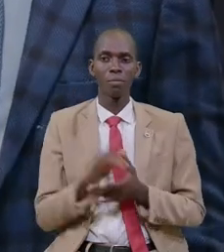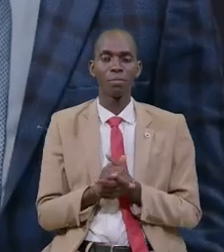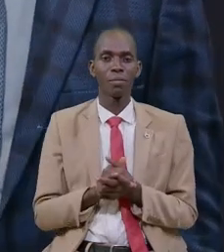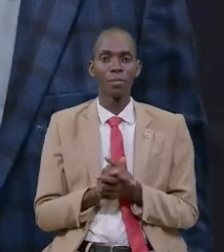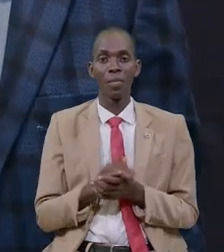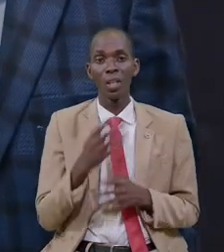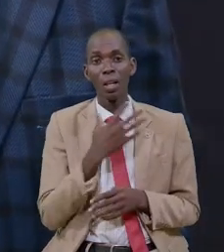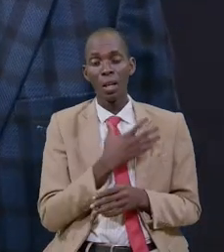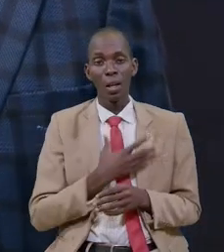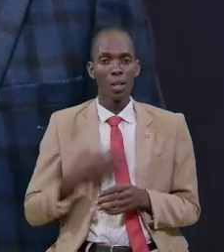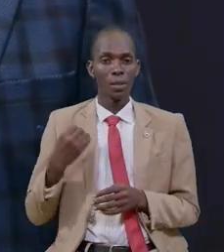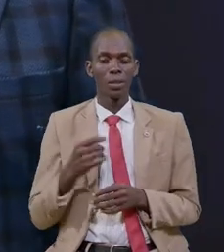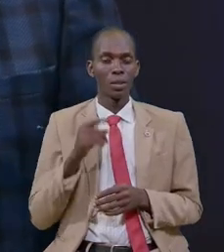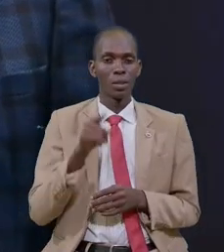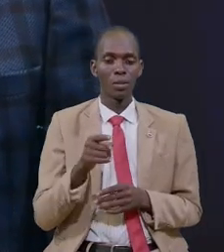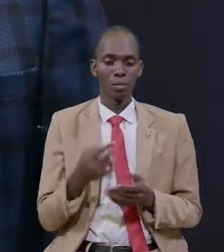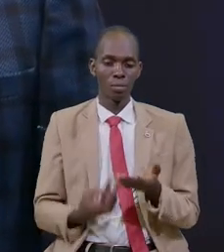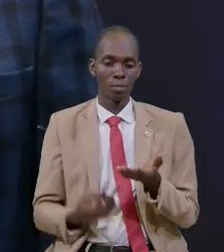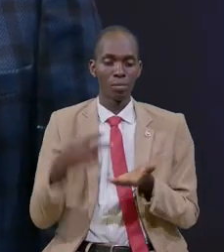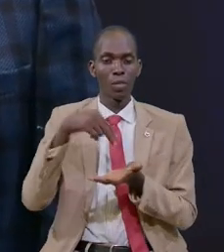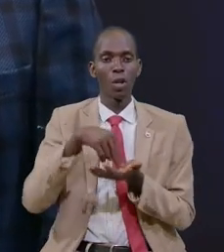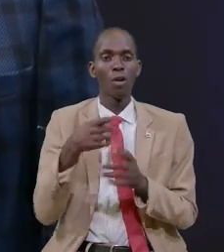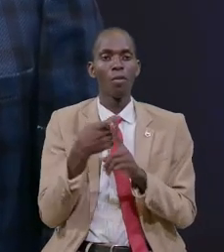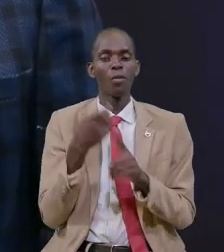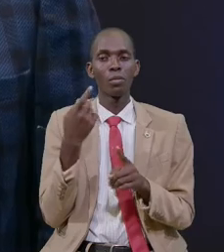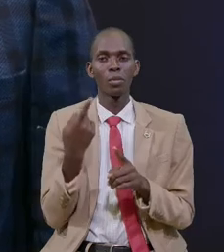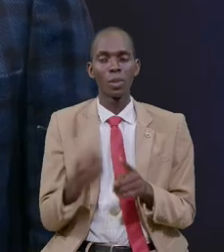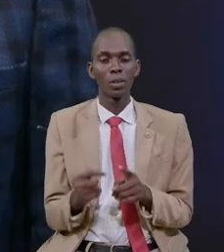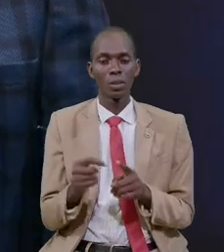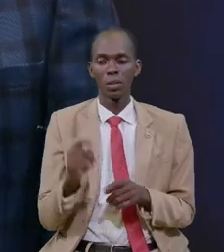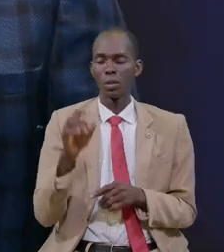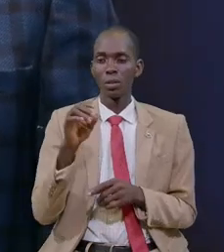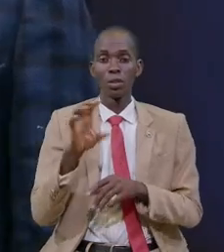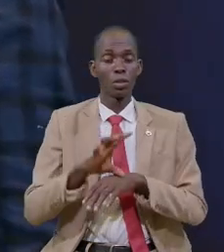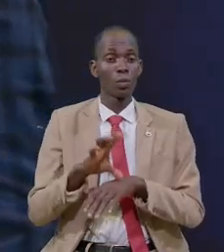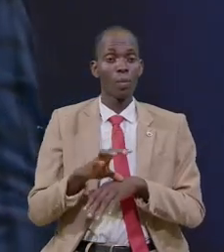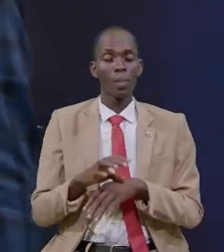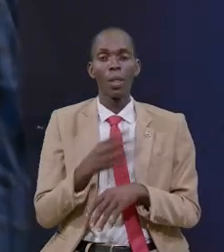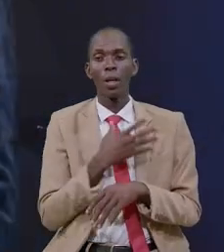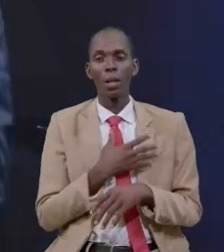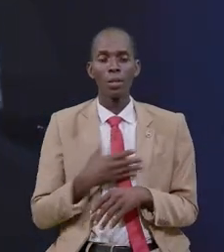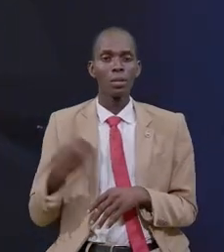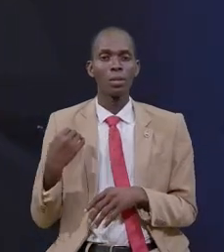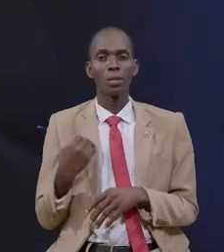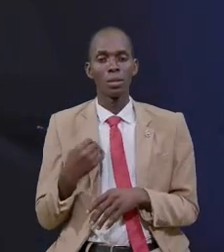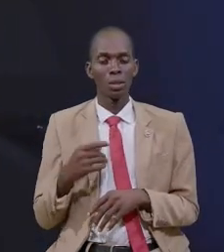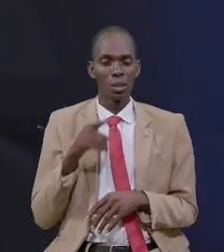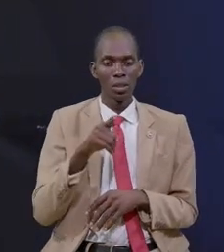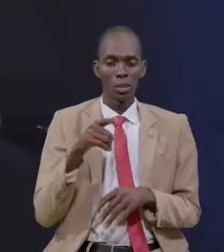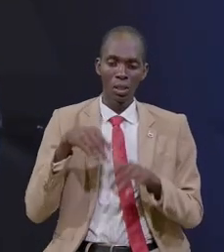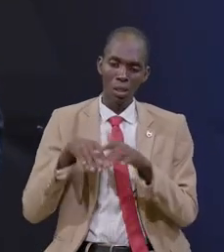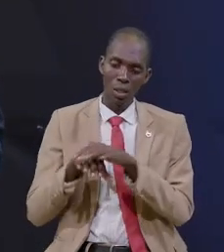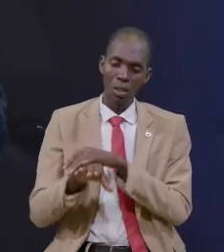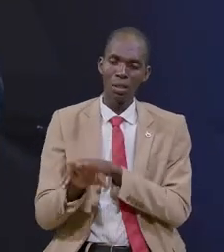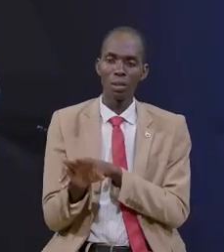4, 38. En sortant de la synagogue, il se rendit à la maison de